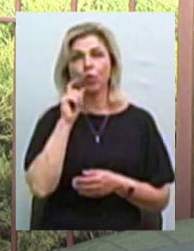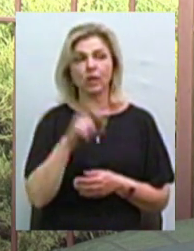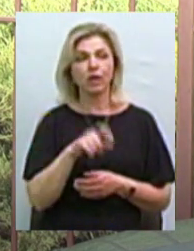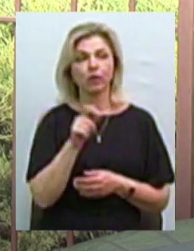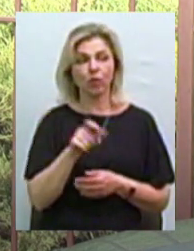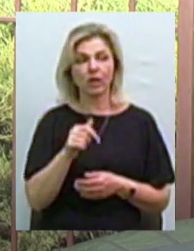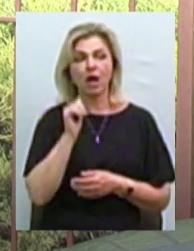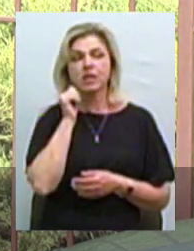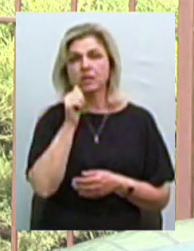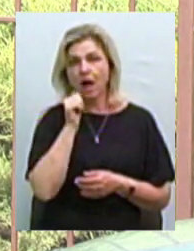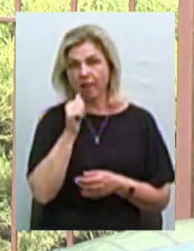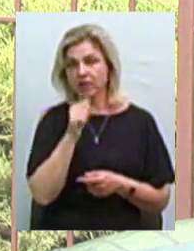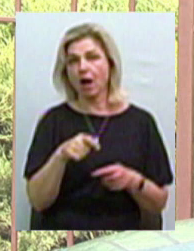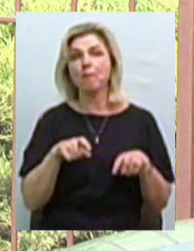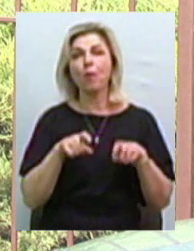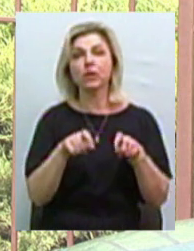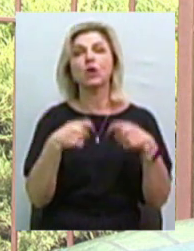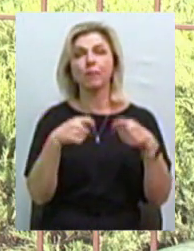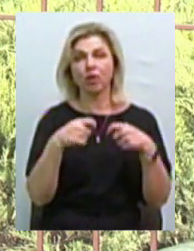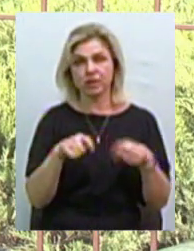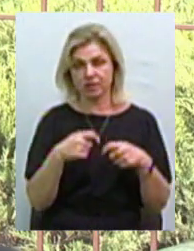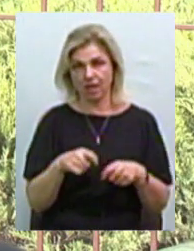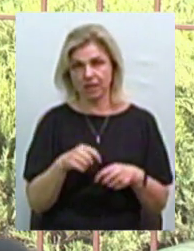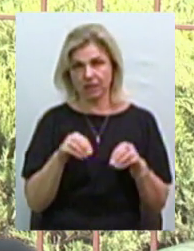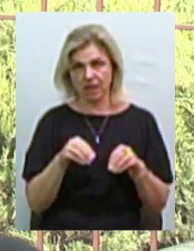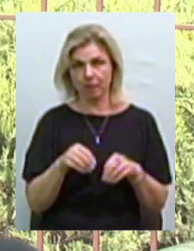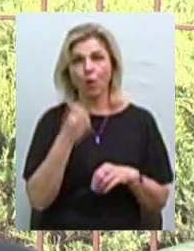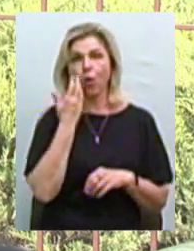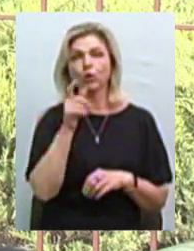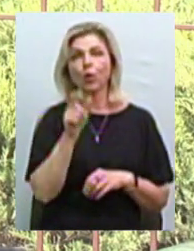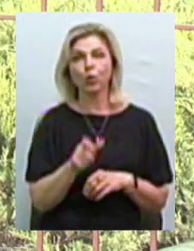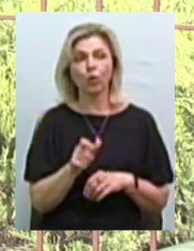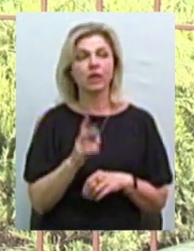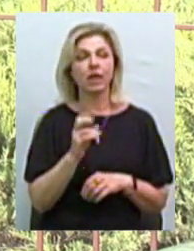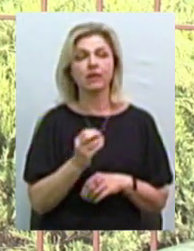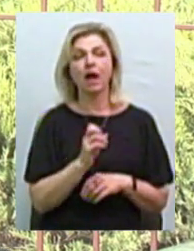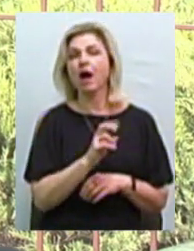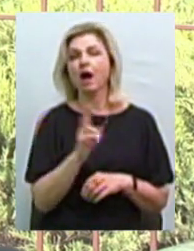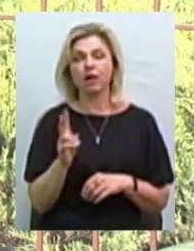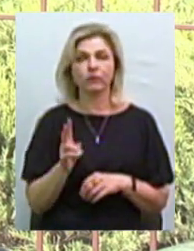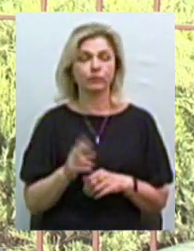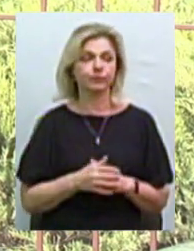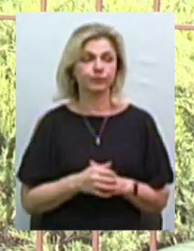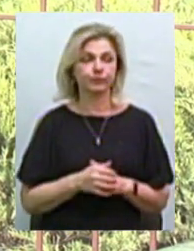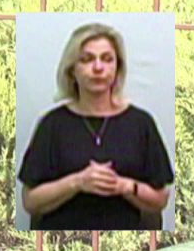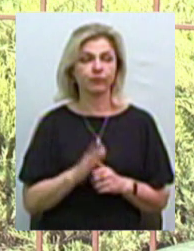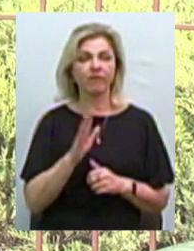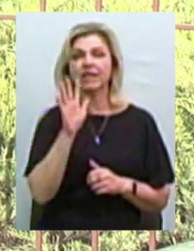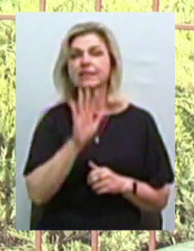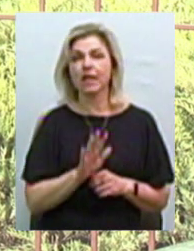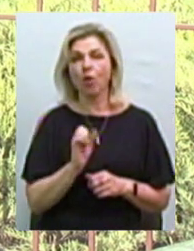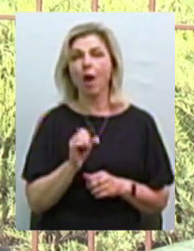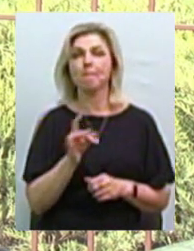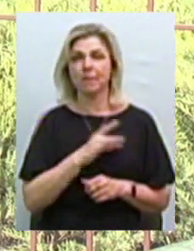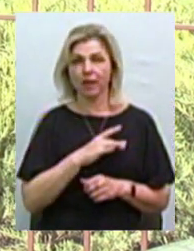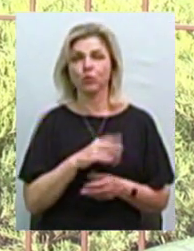прямо завтра продавати свою землю. Вони розумні. Коли людині треба не якось в сіру, а в білу піти